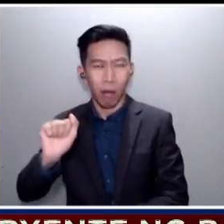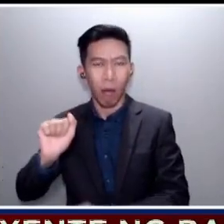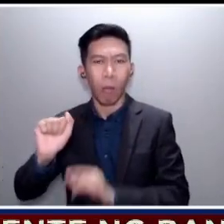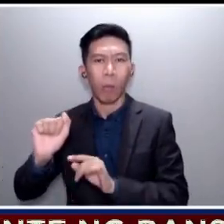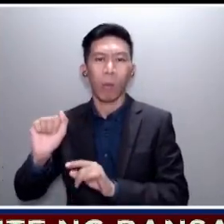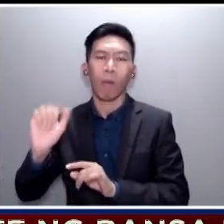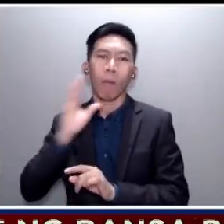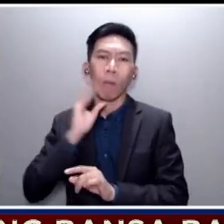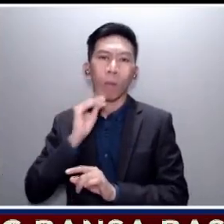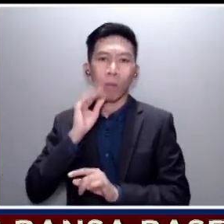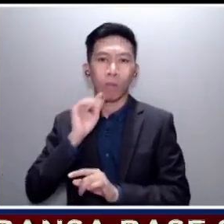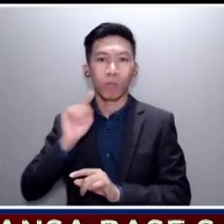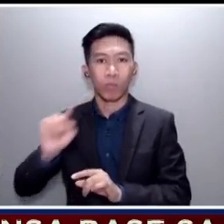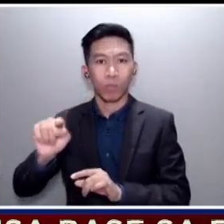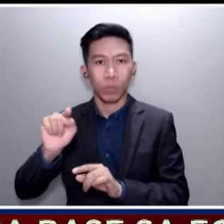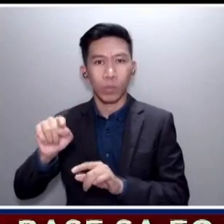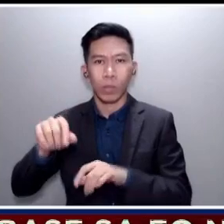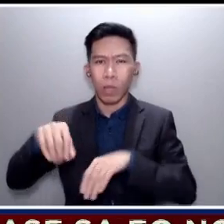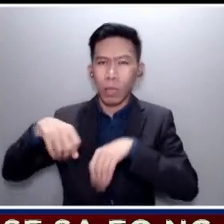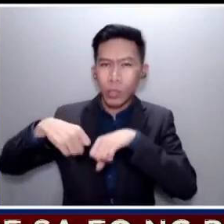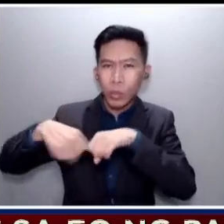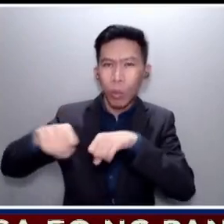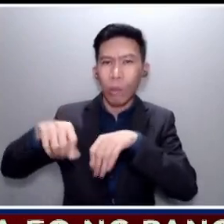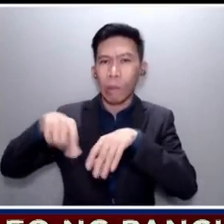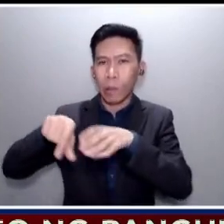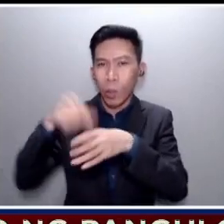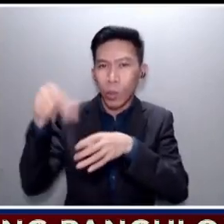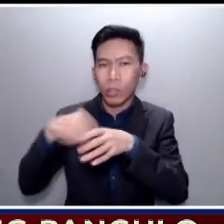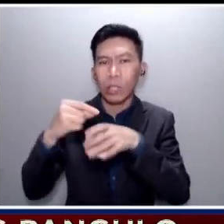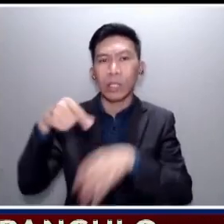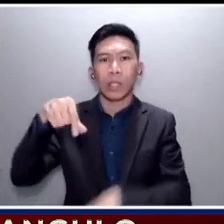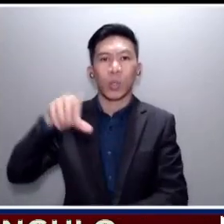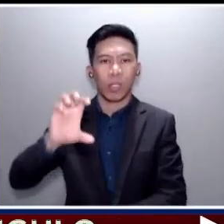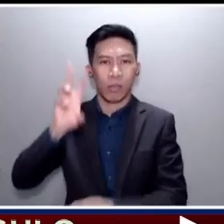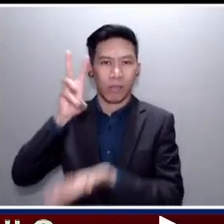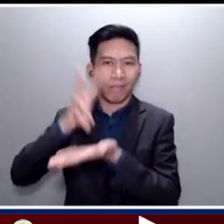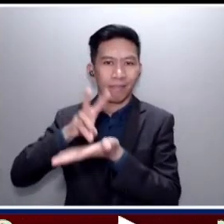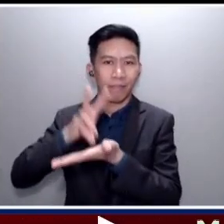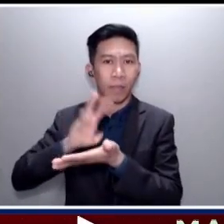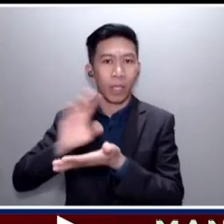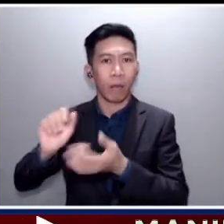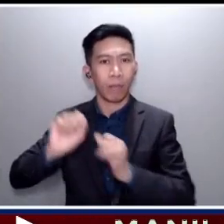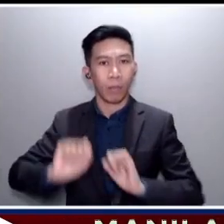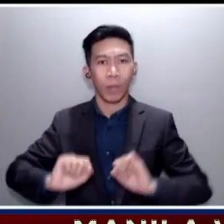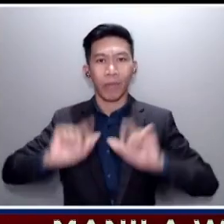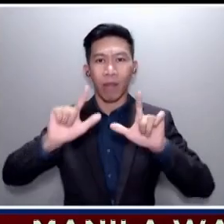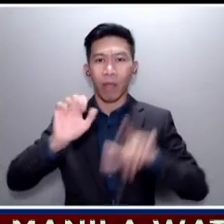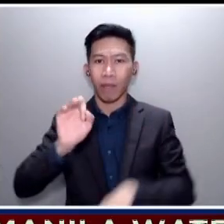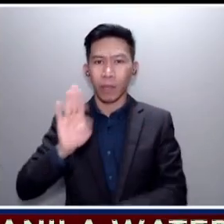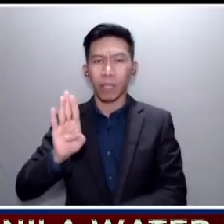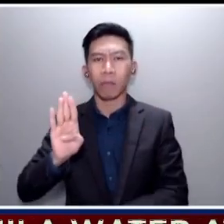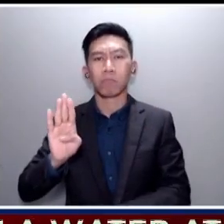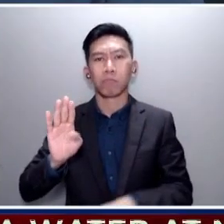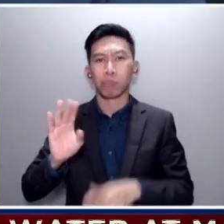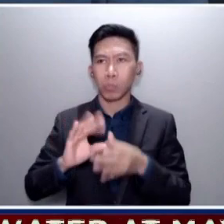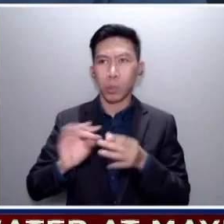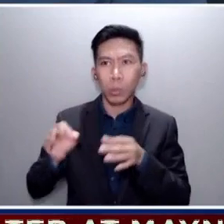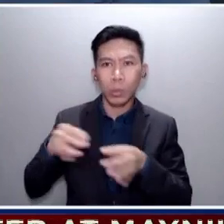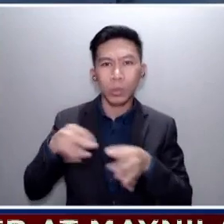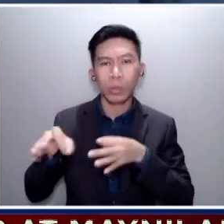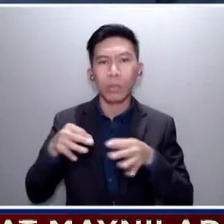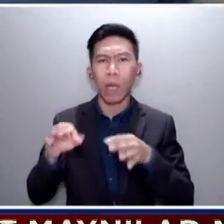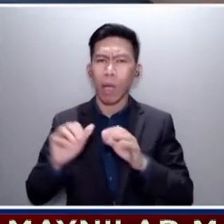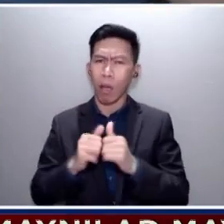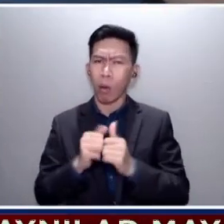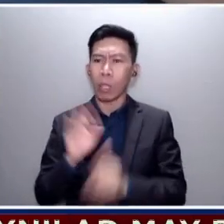membership shopping store sa Quezon City kahapon. Sa kanyang Facebook Live, ikinuwento niya paano nanakawan ng 7 suspect ang kanyang